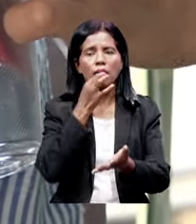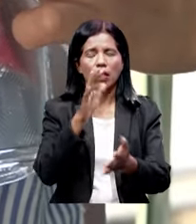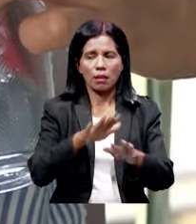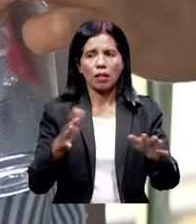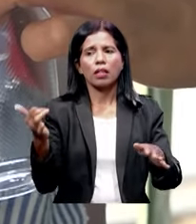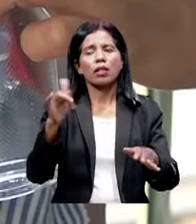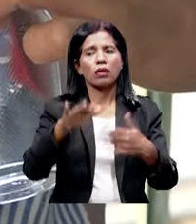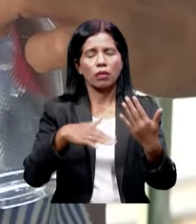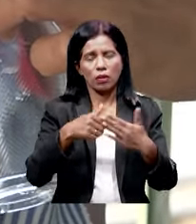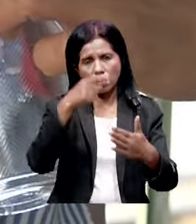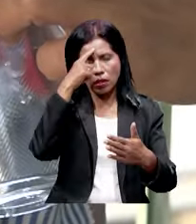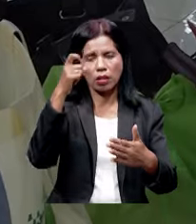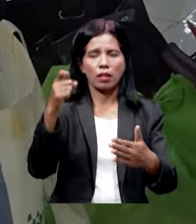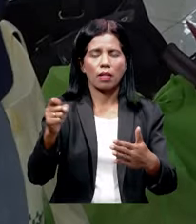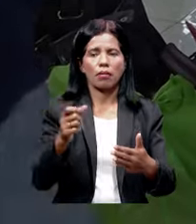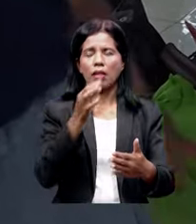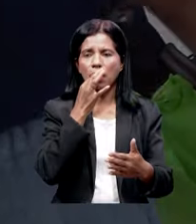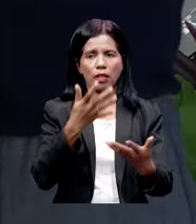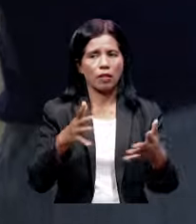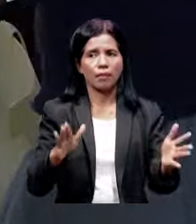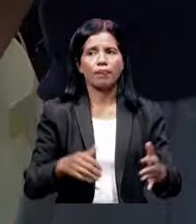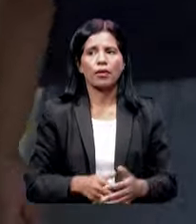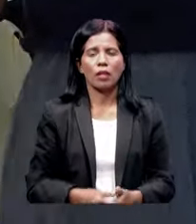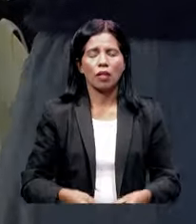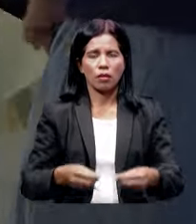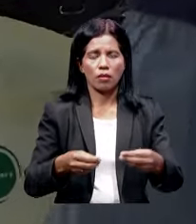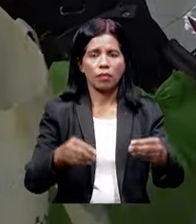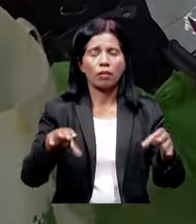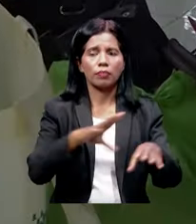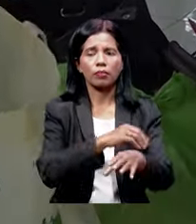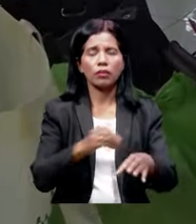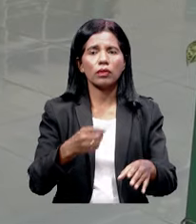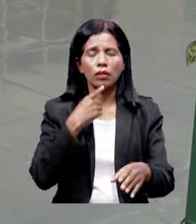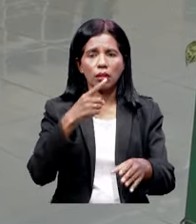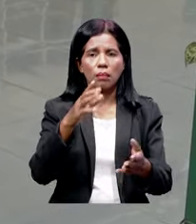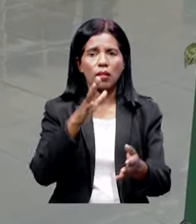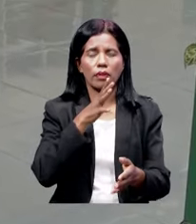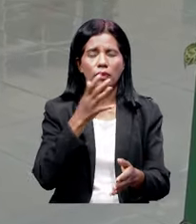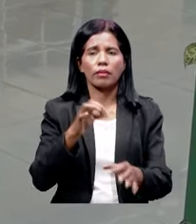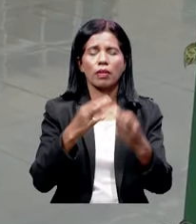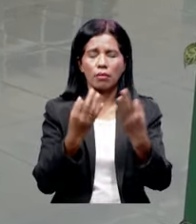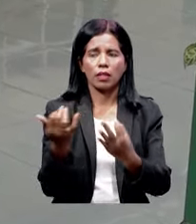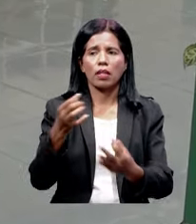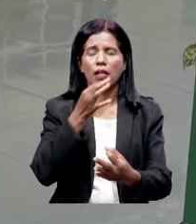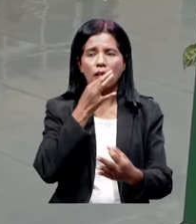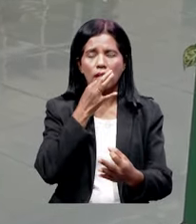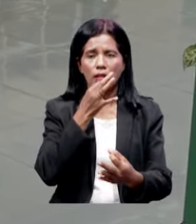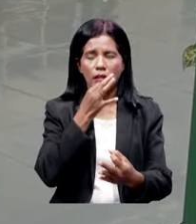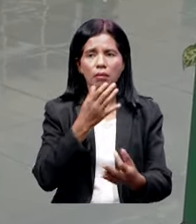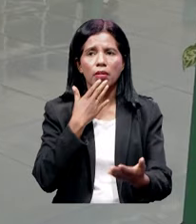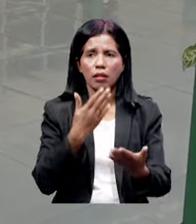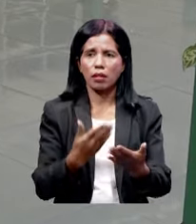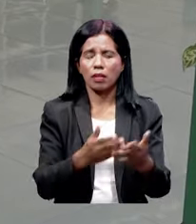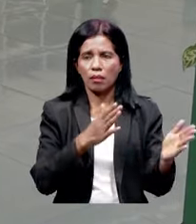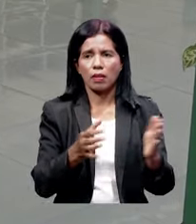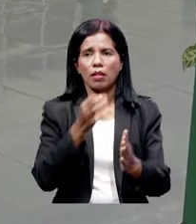tambah stok mamuk. Nune pessoal saúde sira fo aconselhamento ba ina sira atu consumo hahan ida nebe iha nutrição no